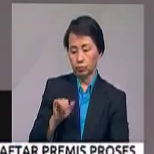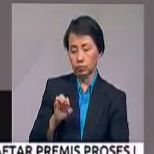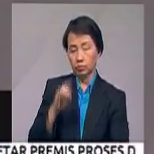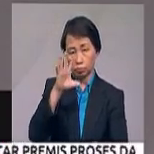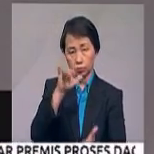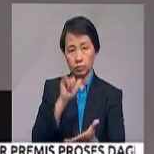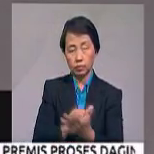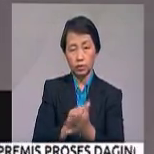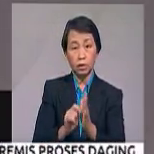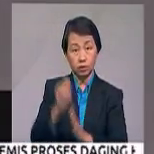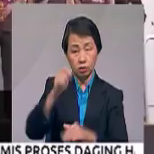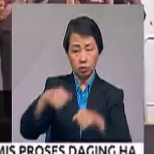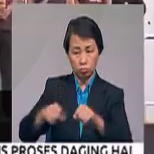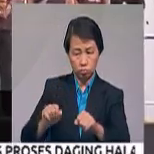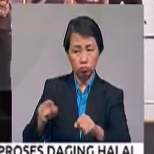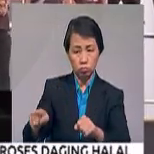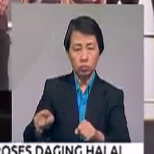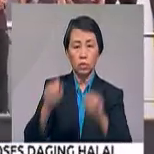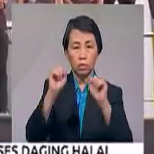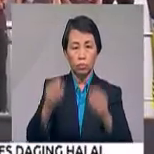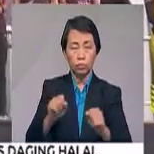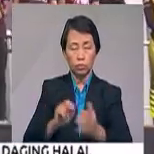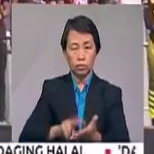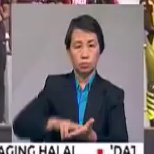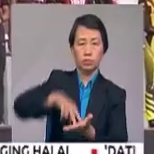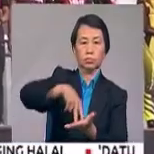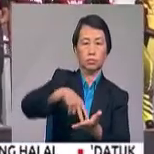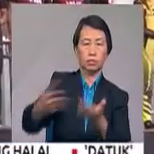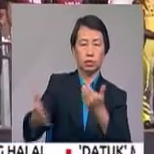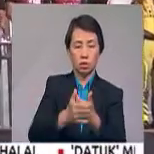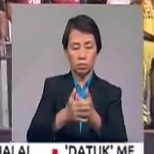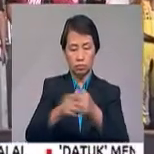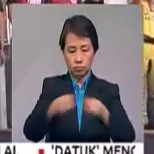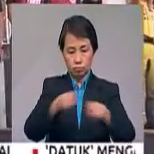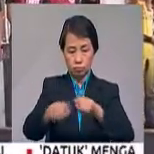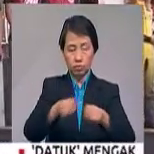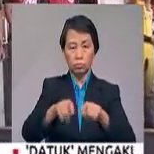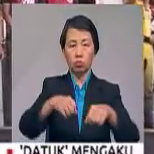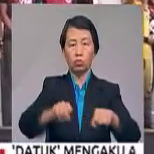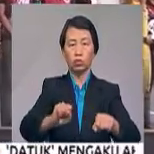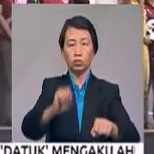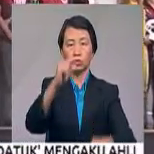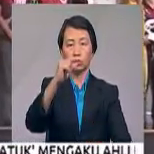keyakinan tinggi pelumba negara berkenaan mampu bangkit untuk kembali ke saingan MotoGP.